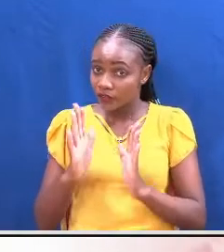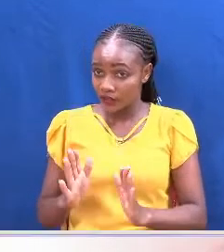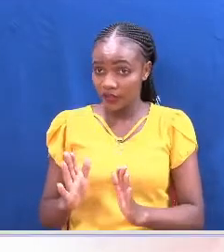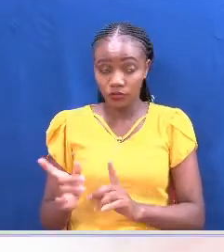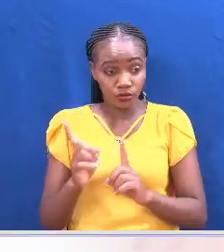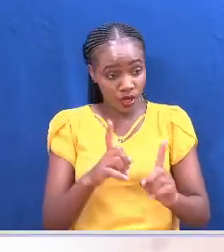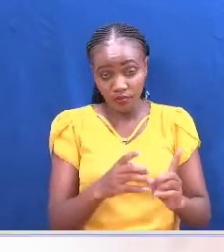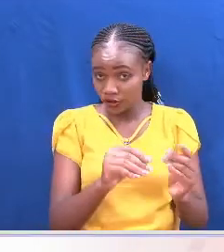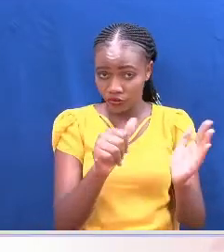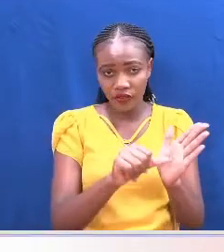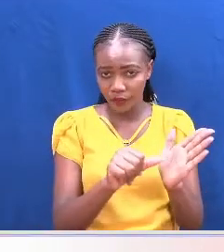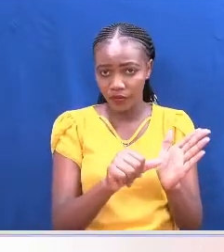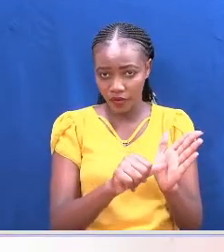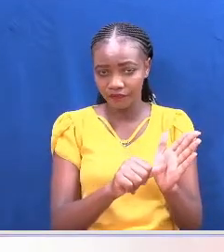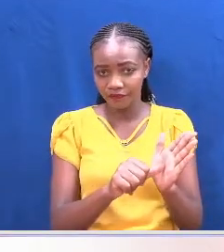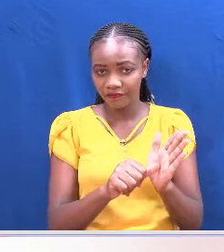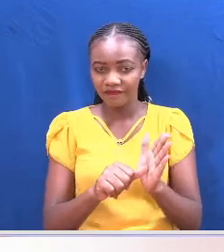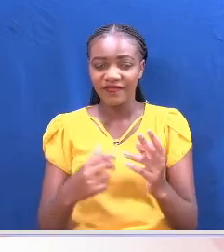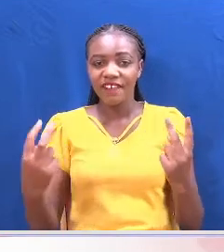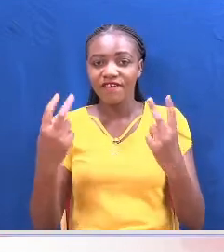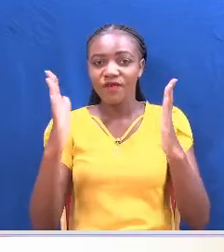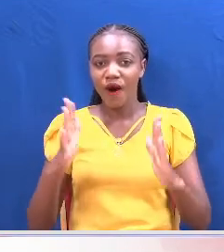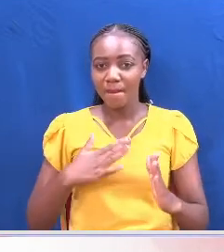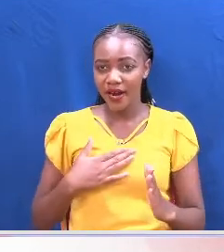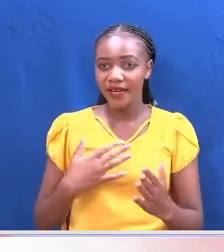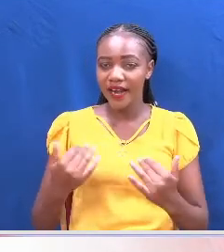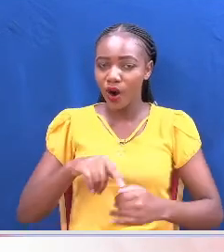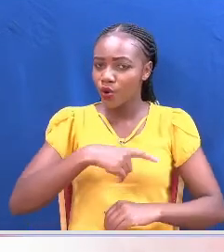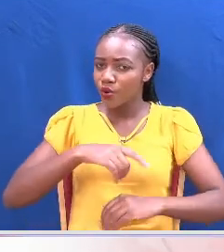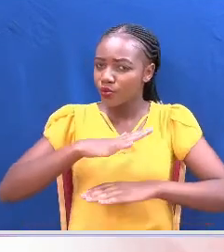you to. Taarifa hiyo mtazamaji kutoka Bungoma kwa sasa itatupeleka katika mapumziko.